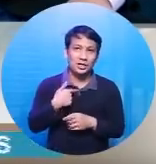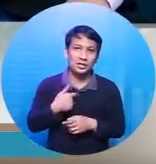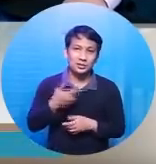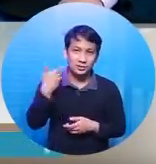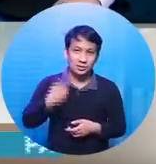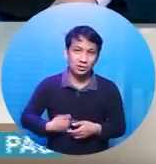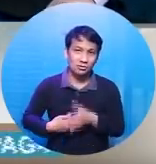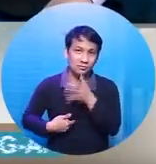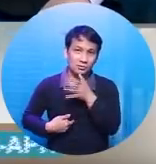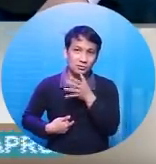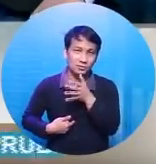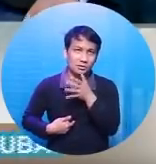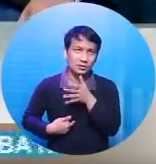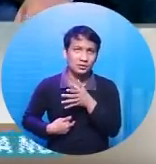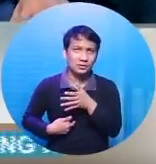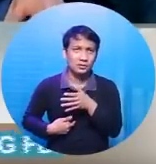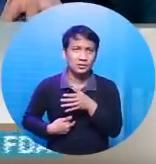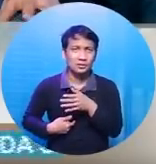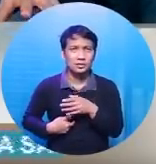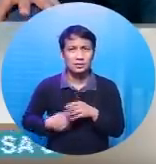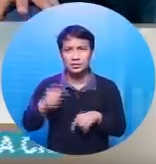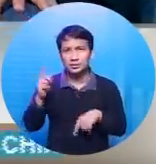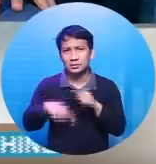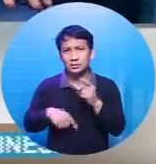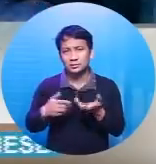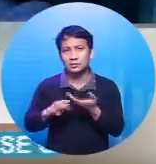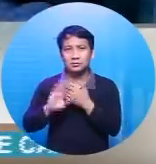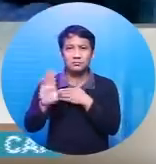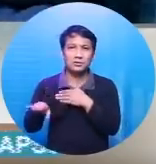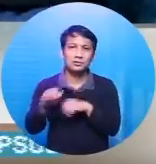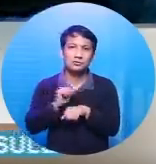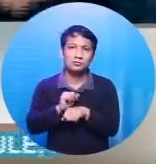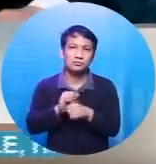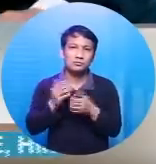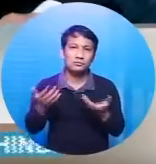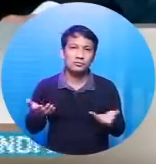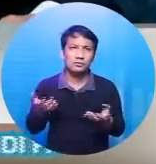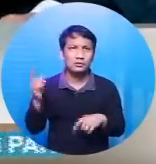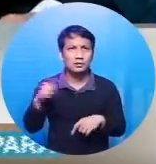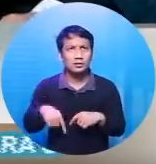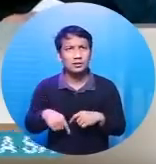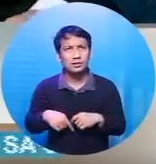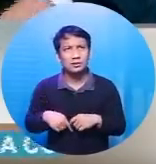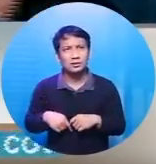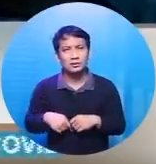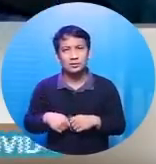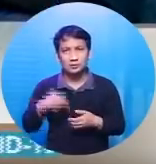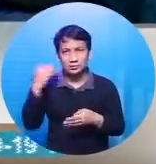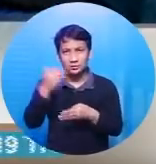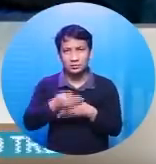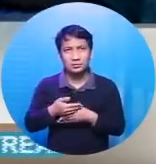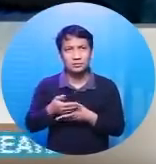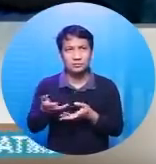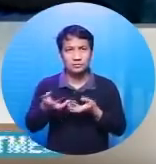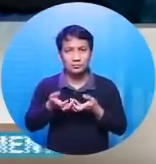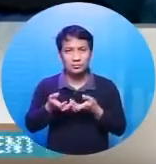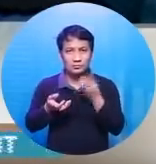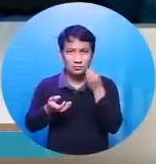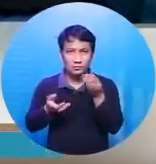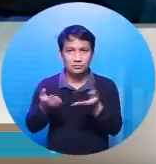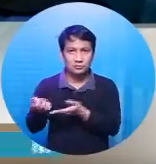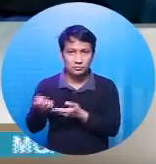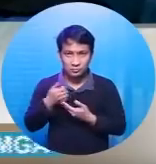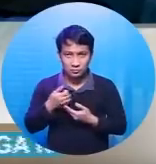dating OFW. Hindi na po ako nakabalik nung April sana kasi naabutan po ako ng lockdown. Okay. Gusto ko lang po sana humingi